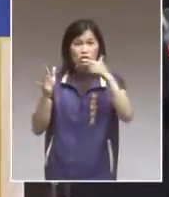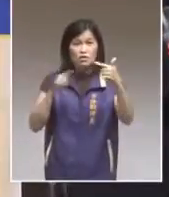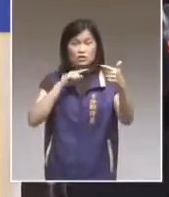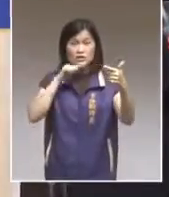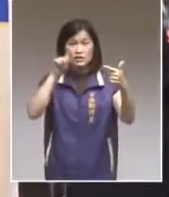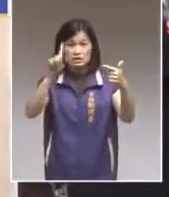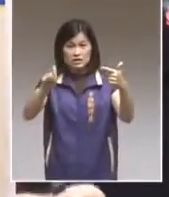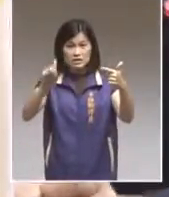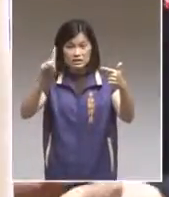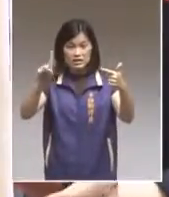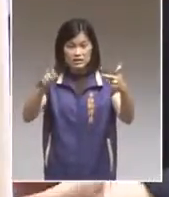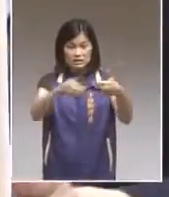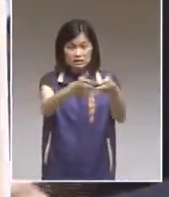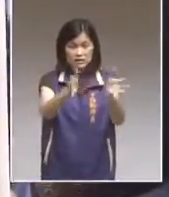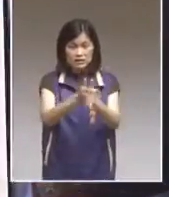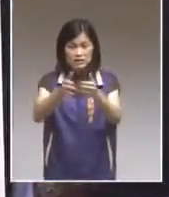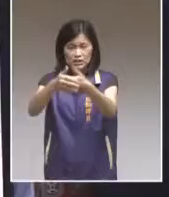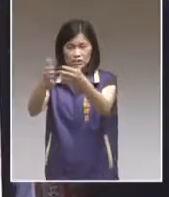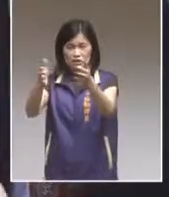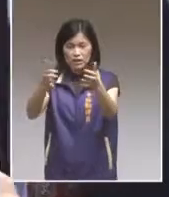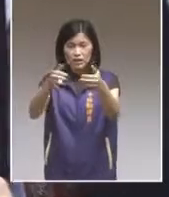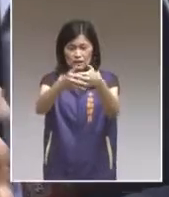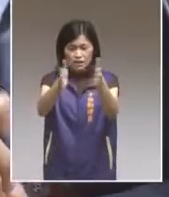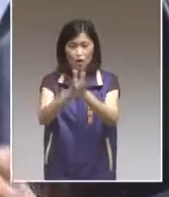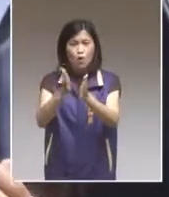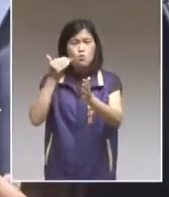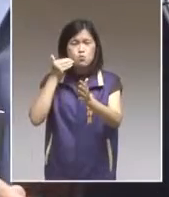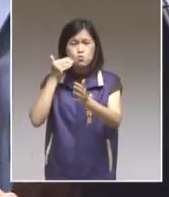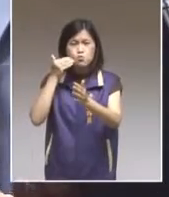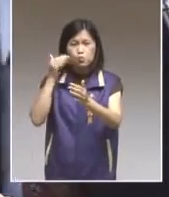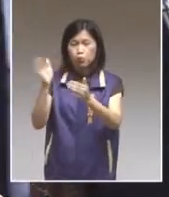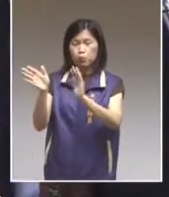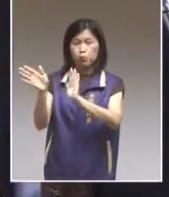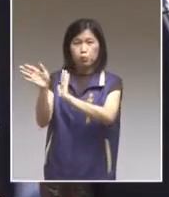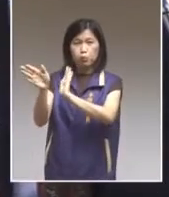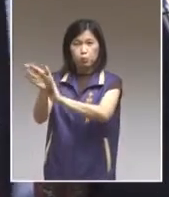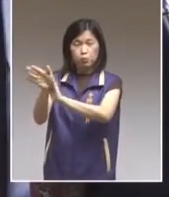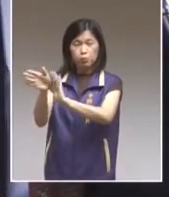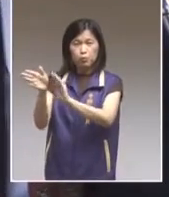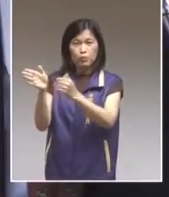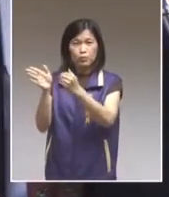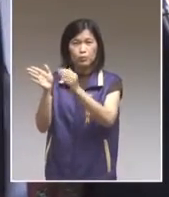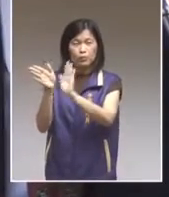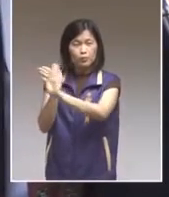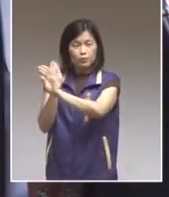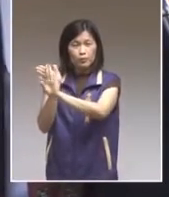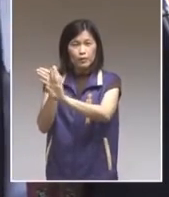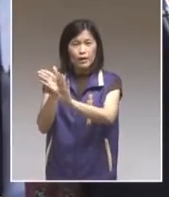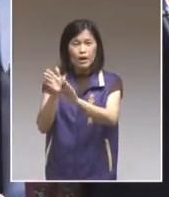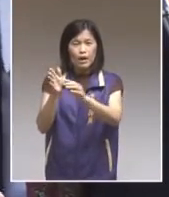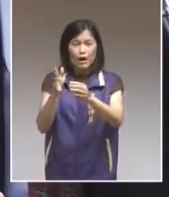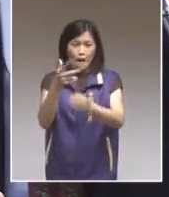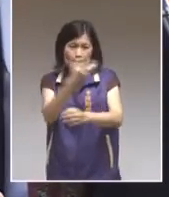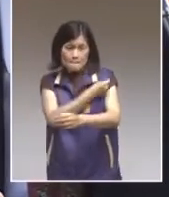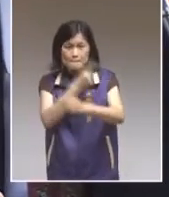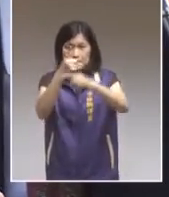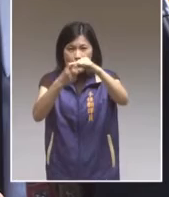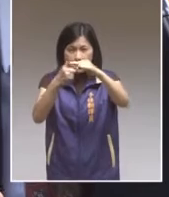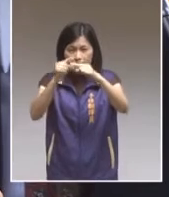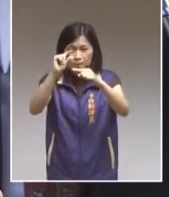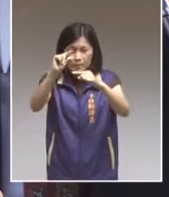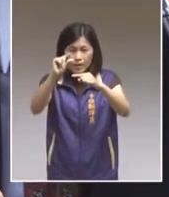6到11岁的族群，如果右边完整接种半剂量莫德纳疫